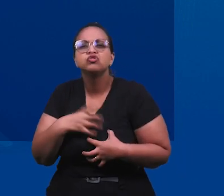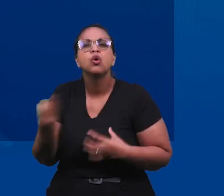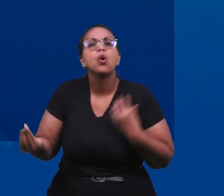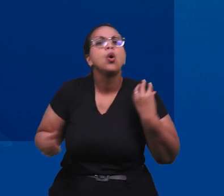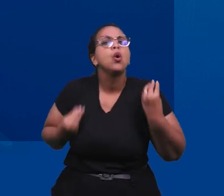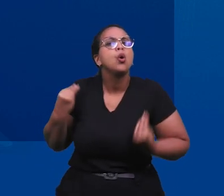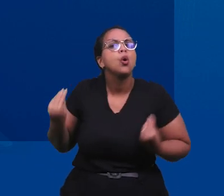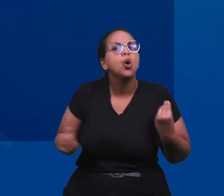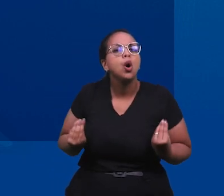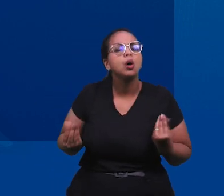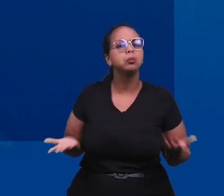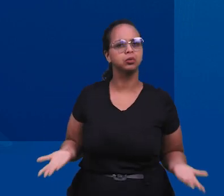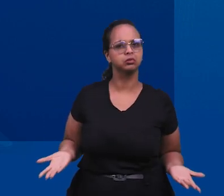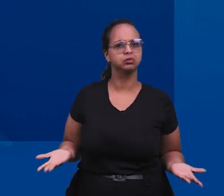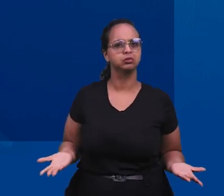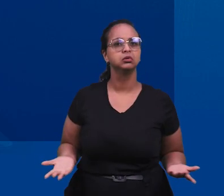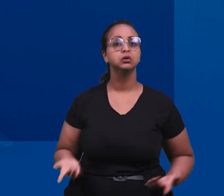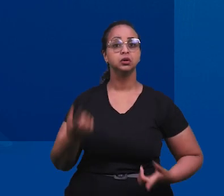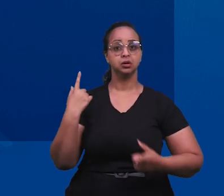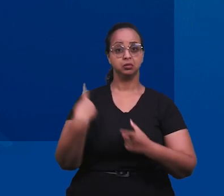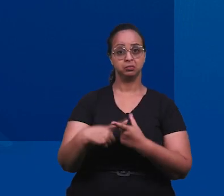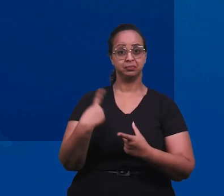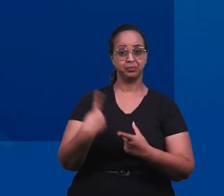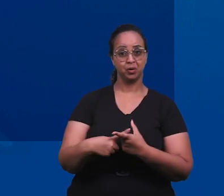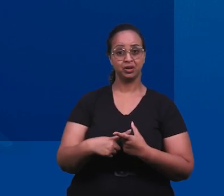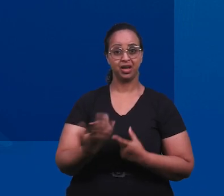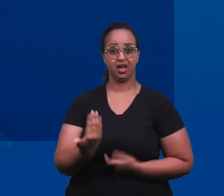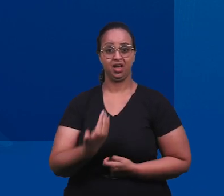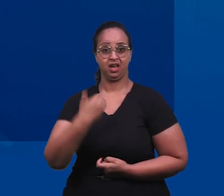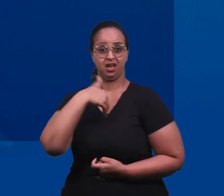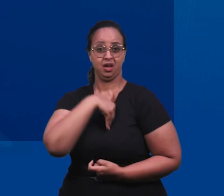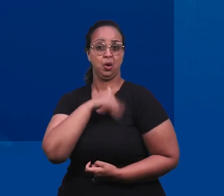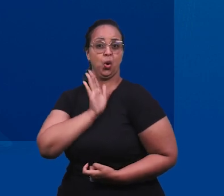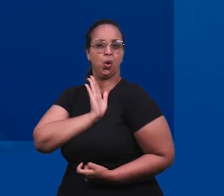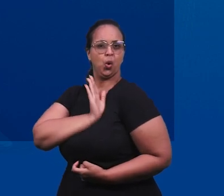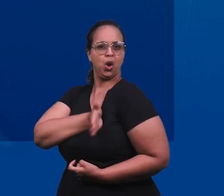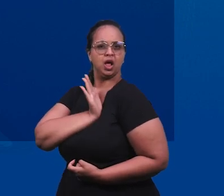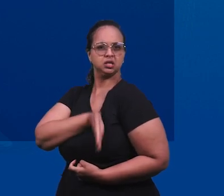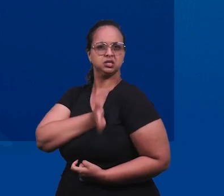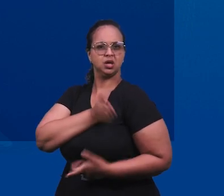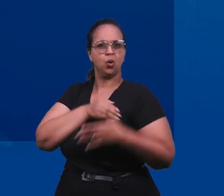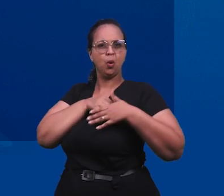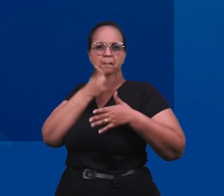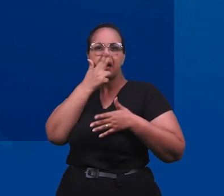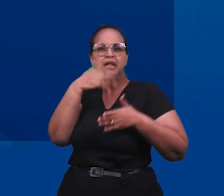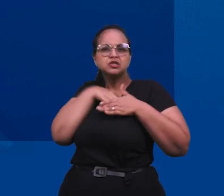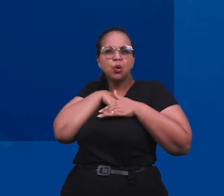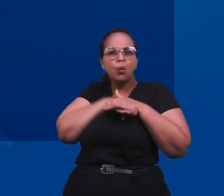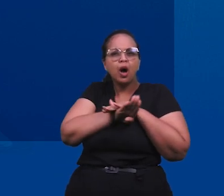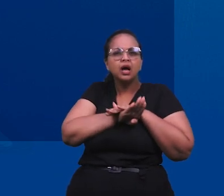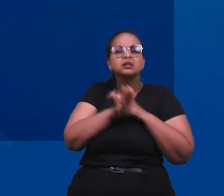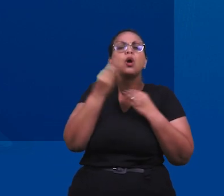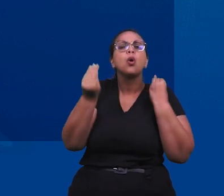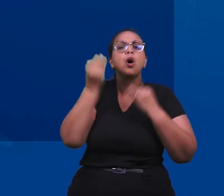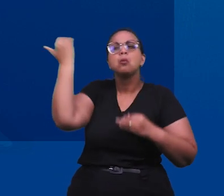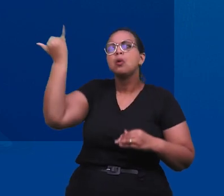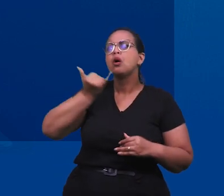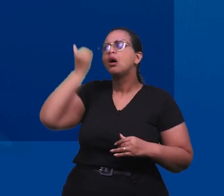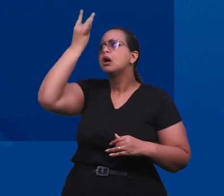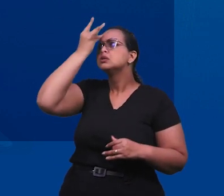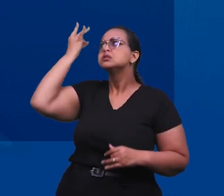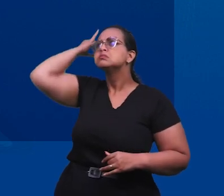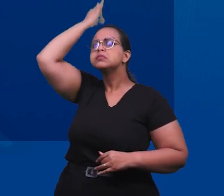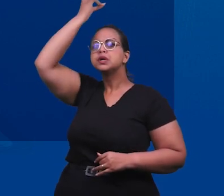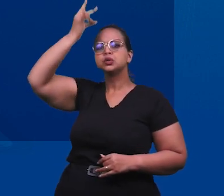не о физическом слухе, а о слухе твоего сердца. Как ты готов